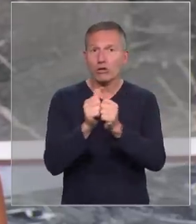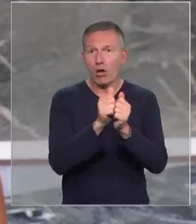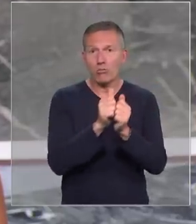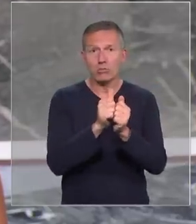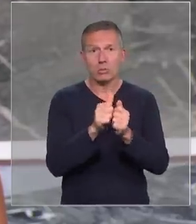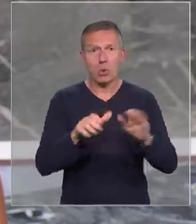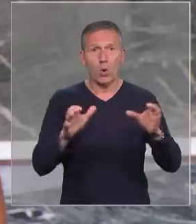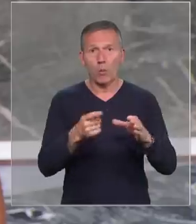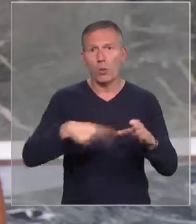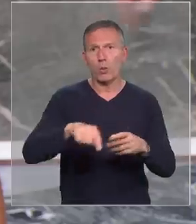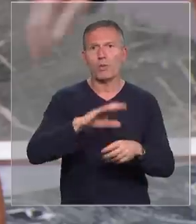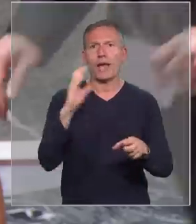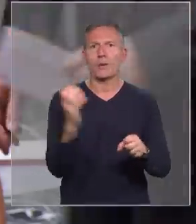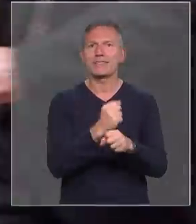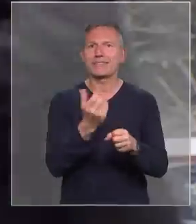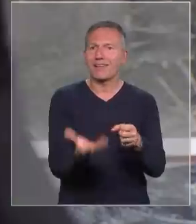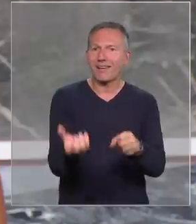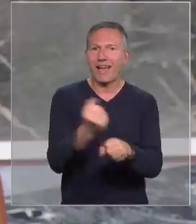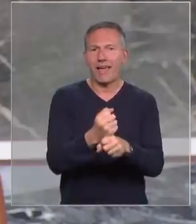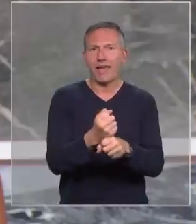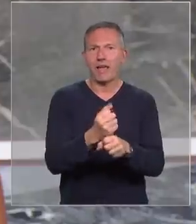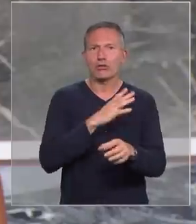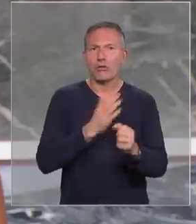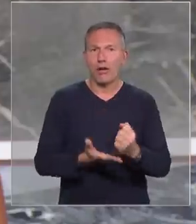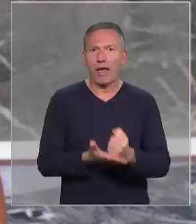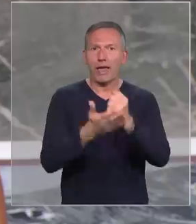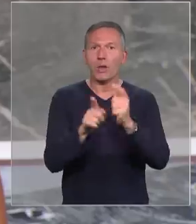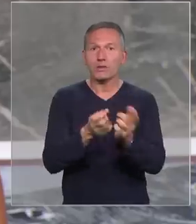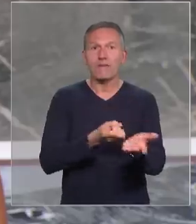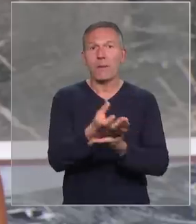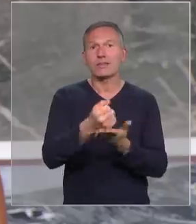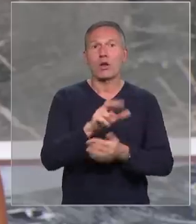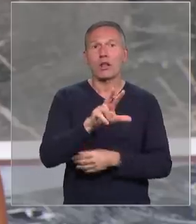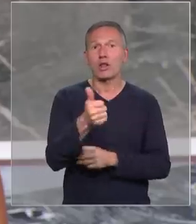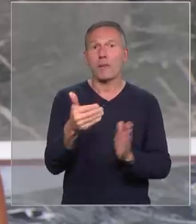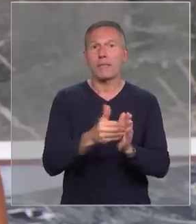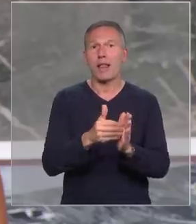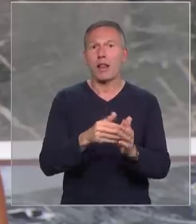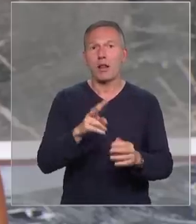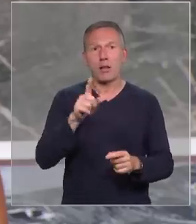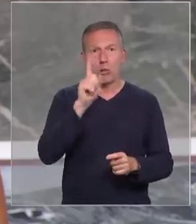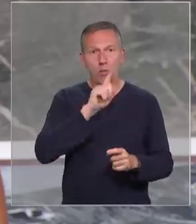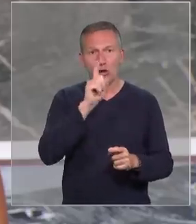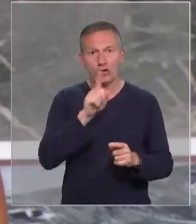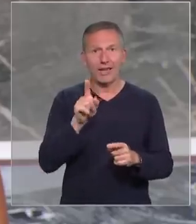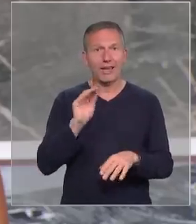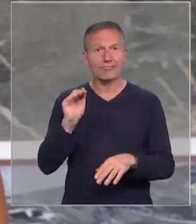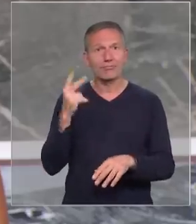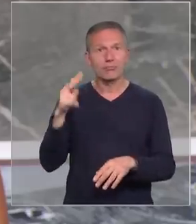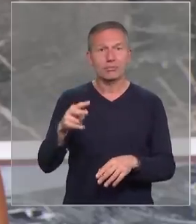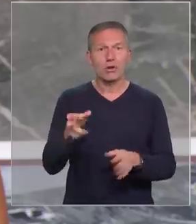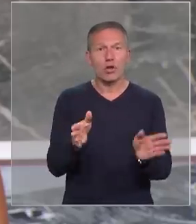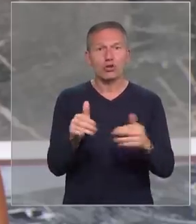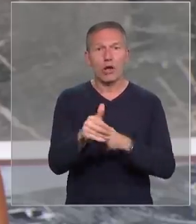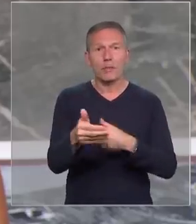collectivement, réussi à mettre en place des aides, mais surtout à informer pas moins de 31 000 boulangers qui ont été appelés directement par les chambres des métiers